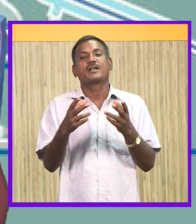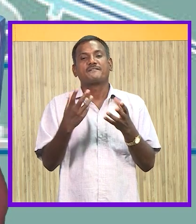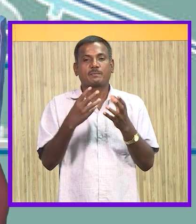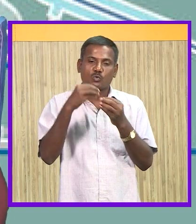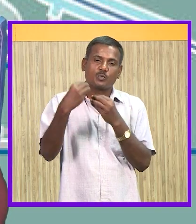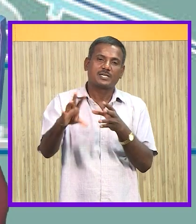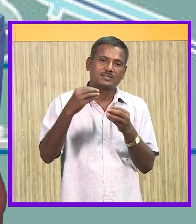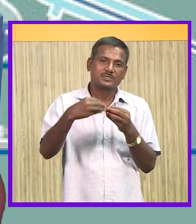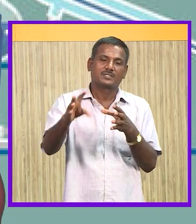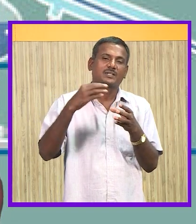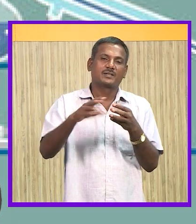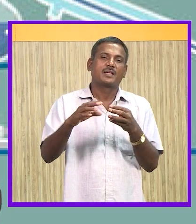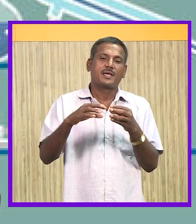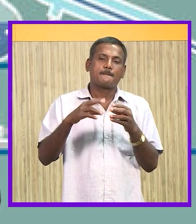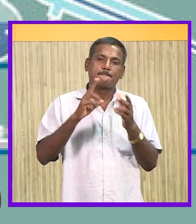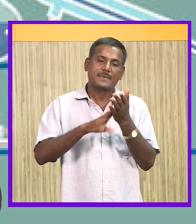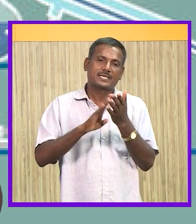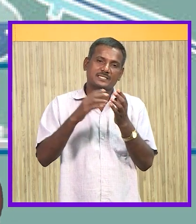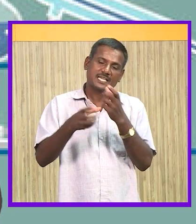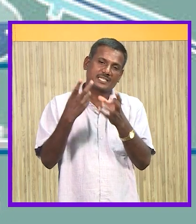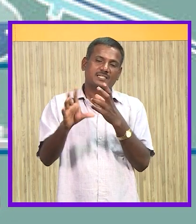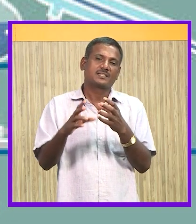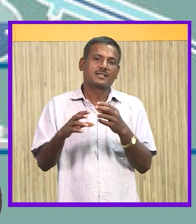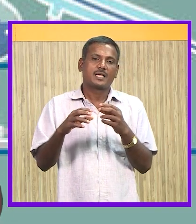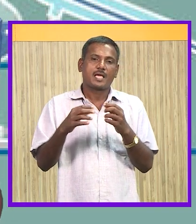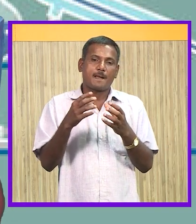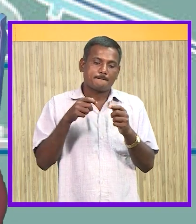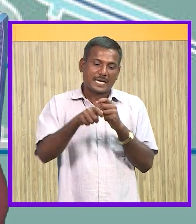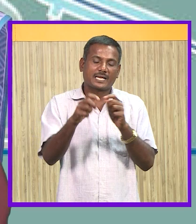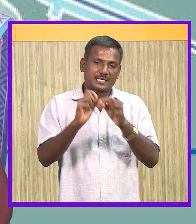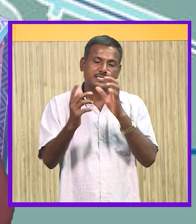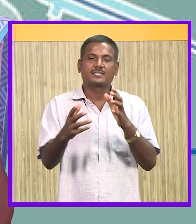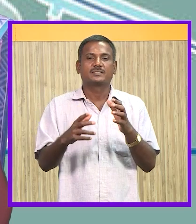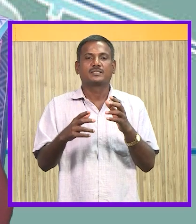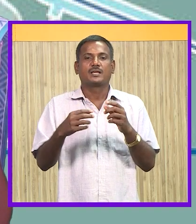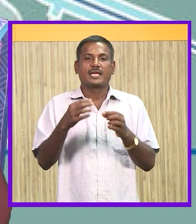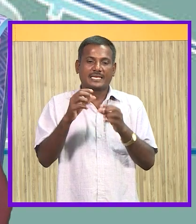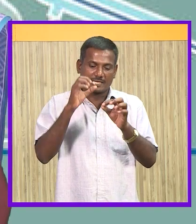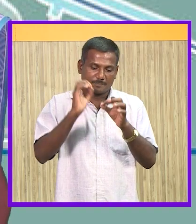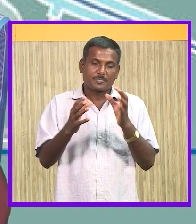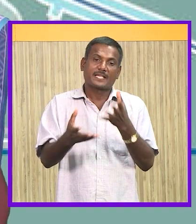வெப்பம் உமிழப்படும். எனவே மெக்னீசியத்தை எரித்தல், மரக்கட்டையை எரித்தல் போன்ற